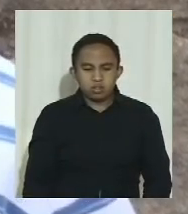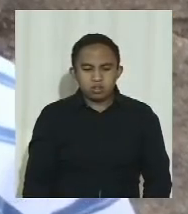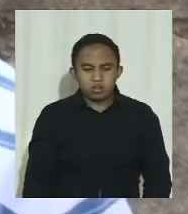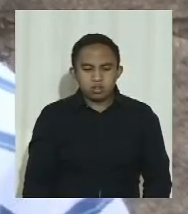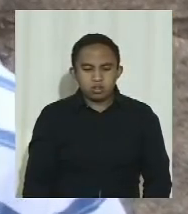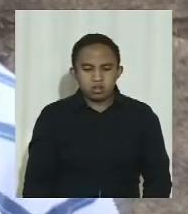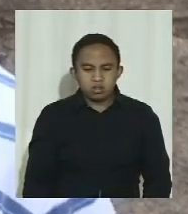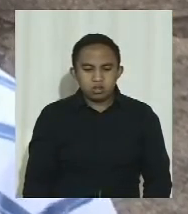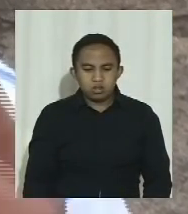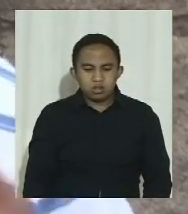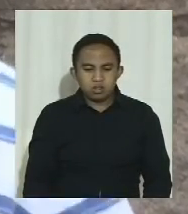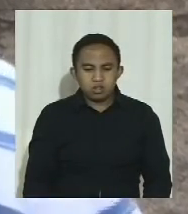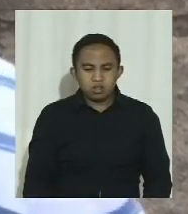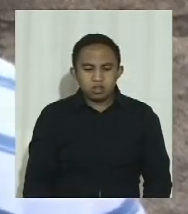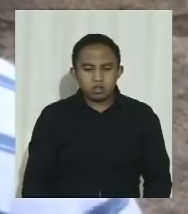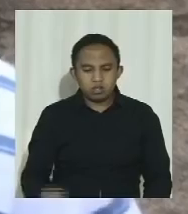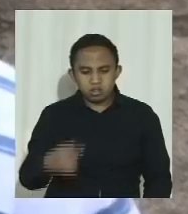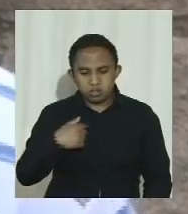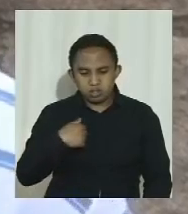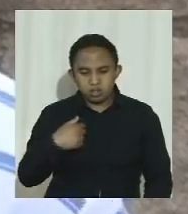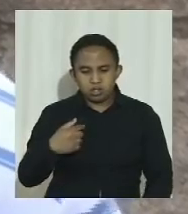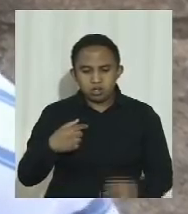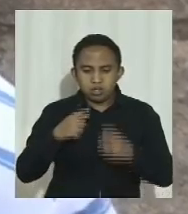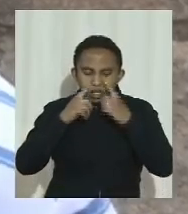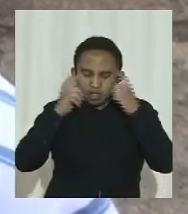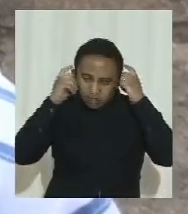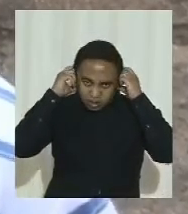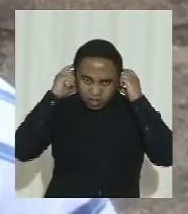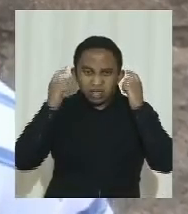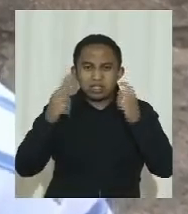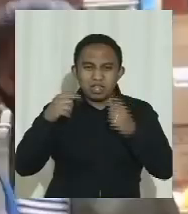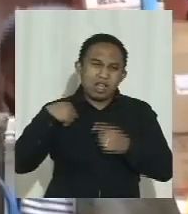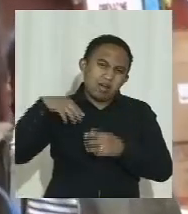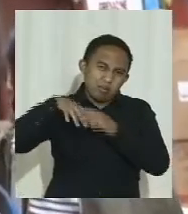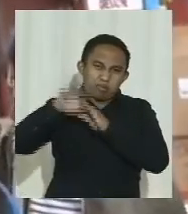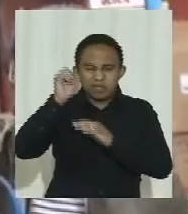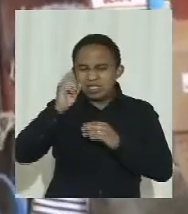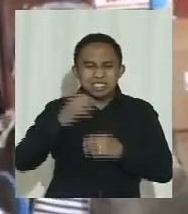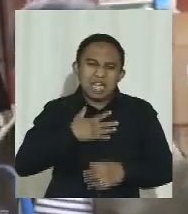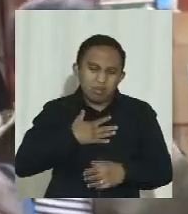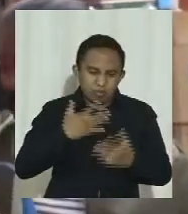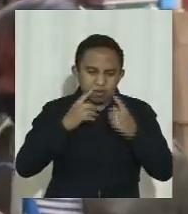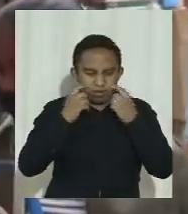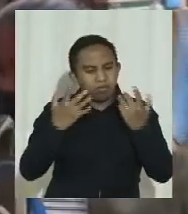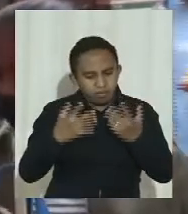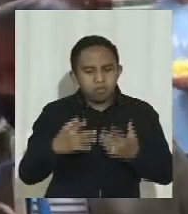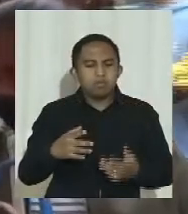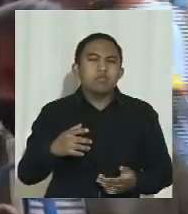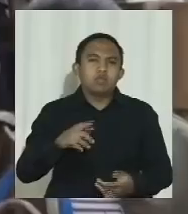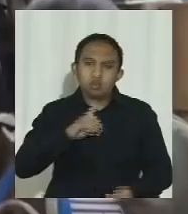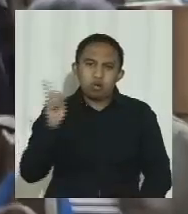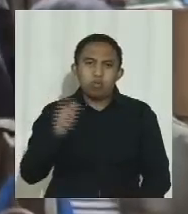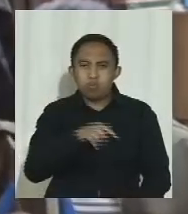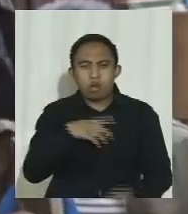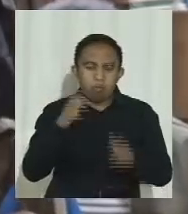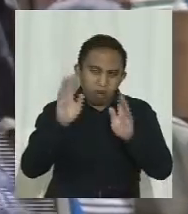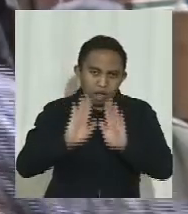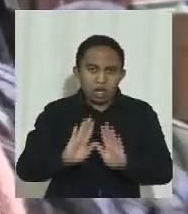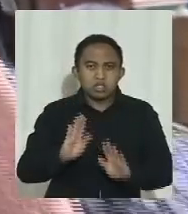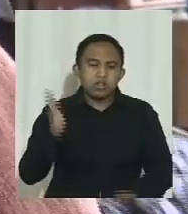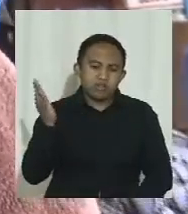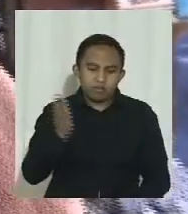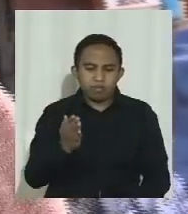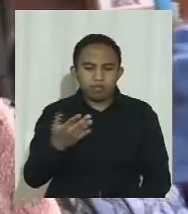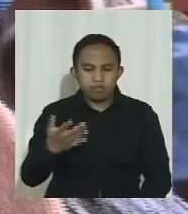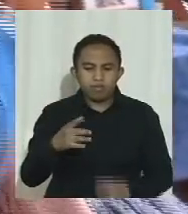Samako ny anana taxi dia zao dia rano sotra sotra dia ala. Mbola manaja ny fihetsika ihany tokony izany hoe tsy